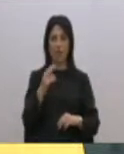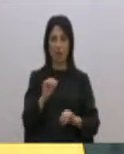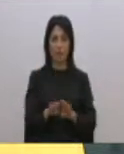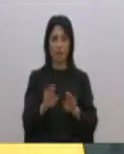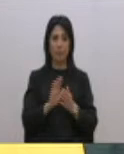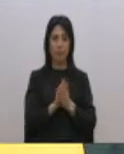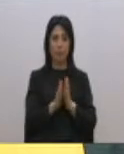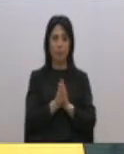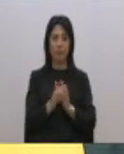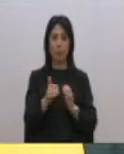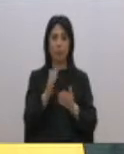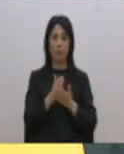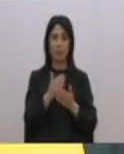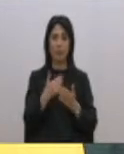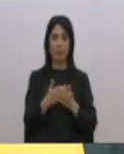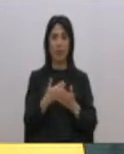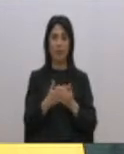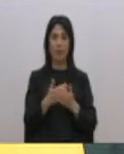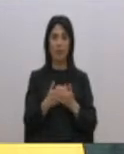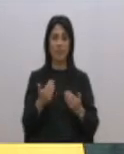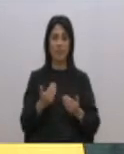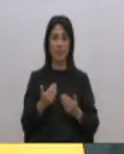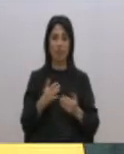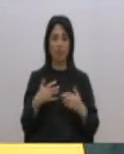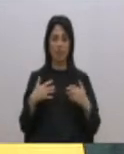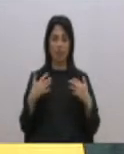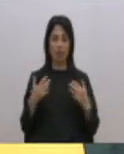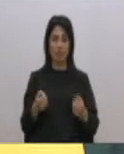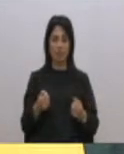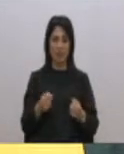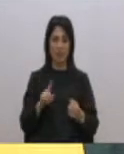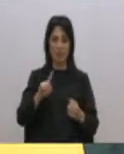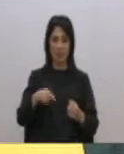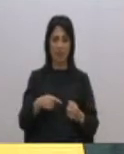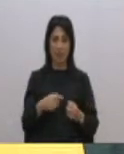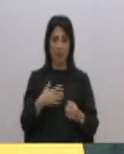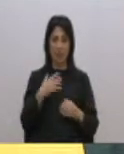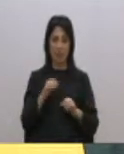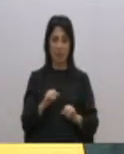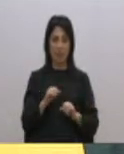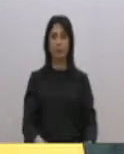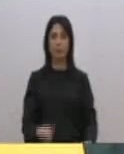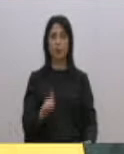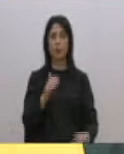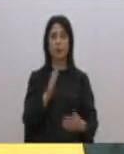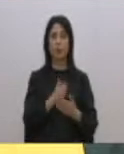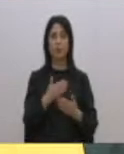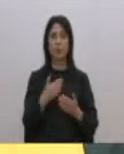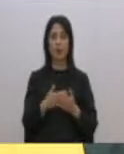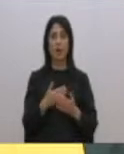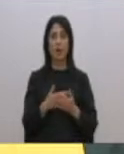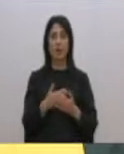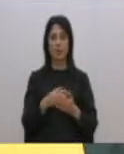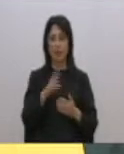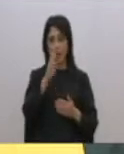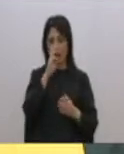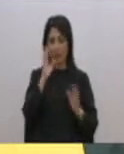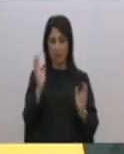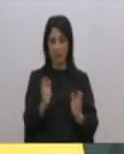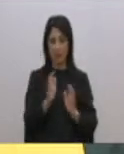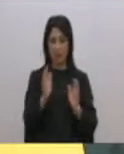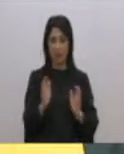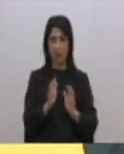დაცვის, როგორც არის მაგალითად სიცოცხლისა და ჯანმრთელობის სავალდებულო დაზღვევა, მაგალითად ხელფასის